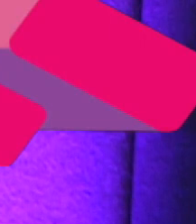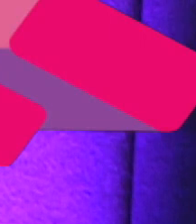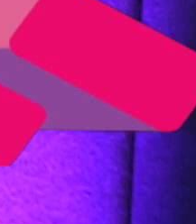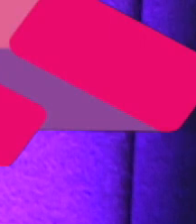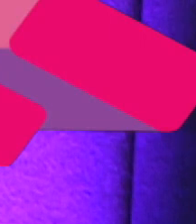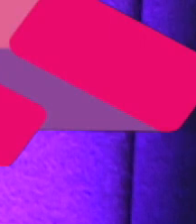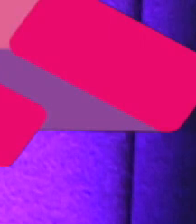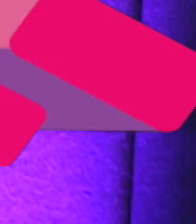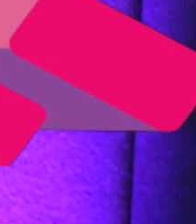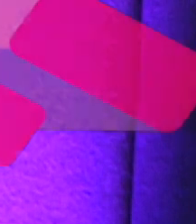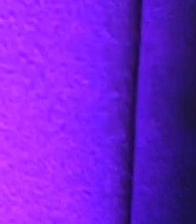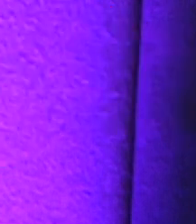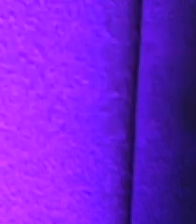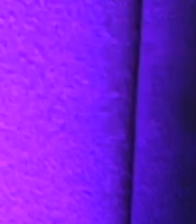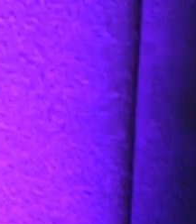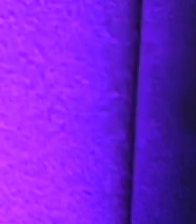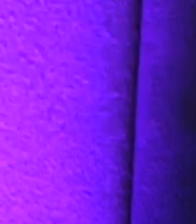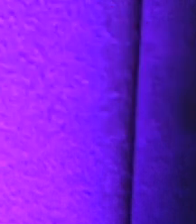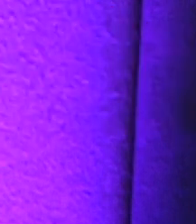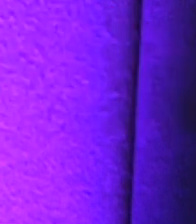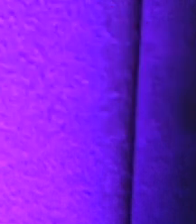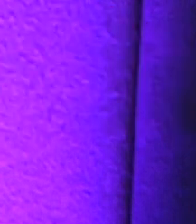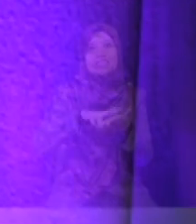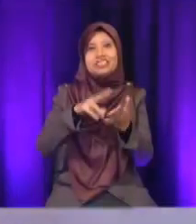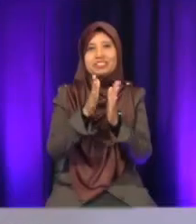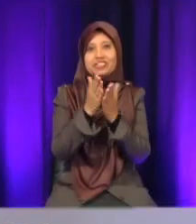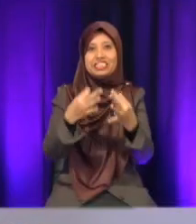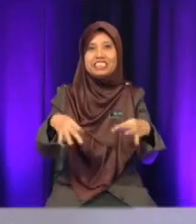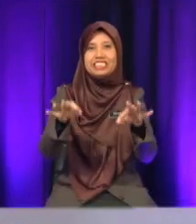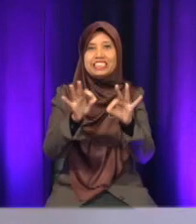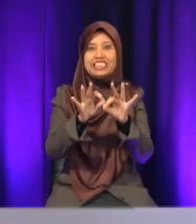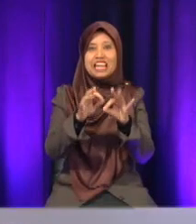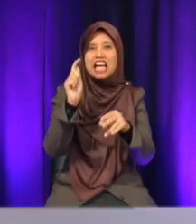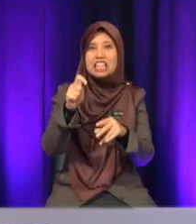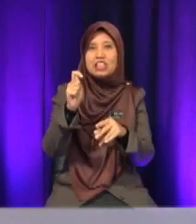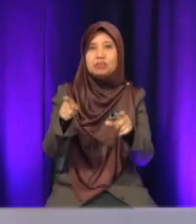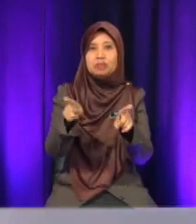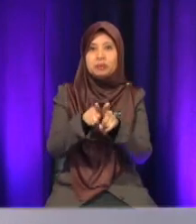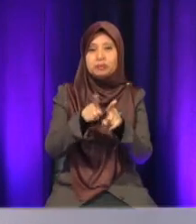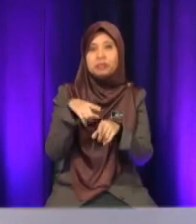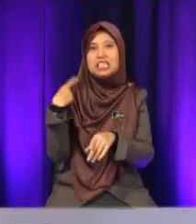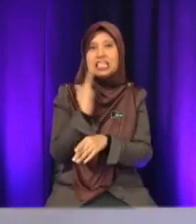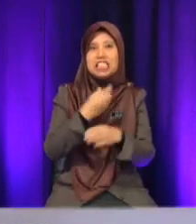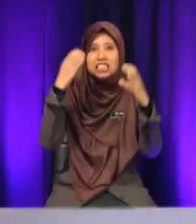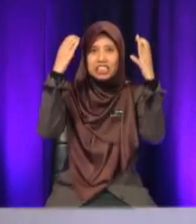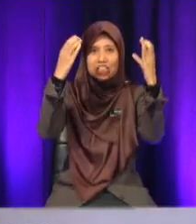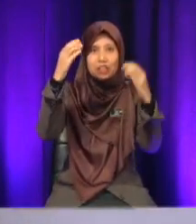sangat suka baca buku cerita itu Baiklah tentunya bersama kita